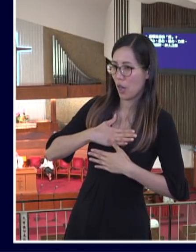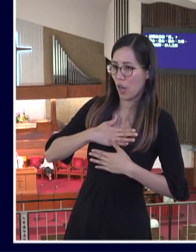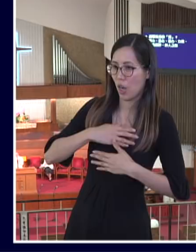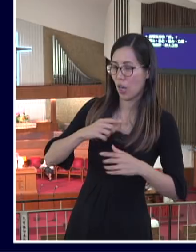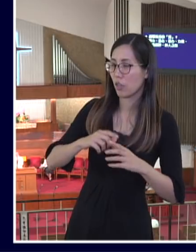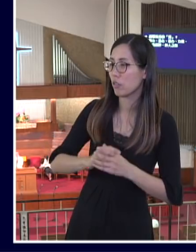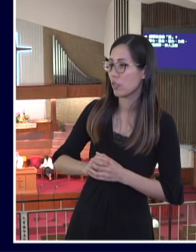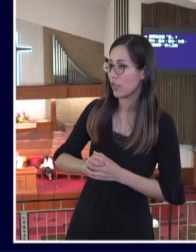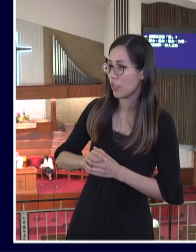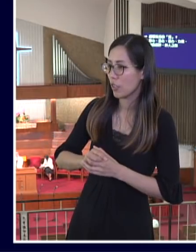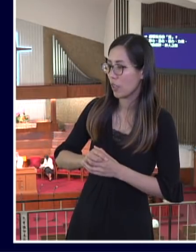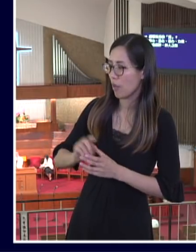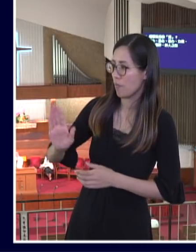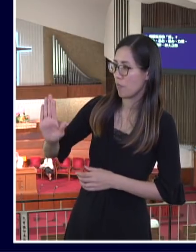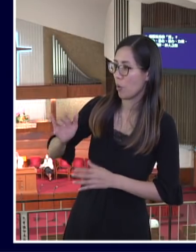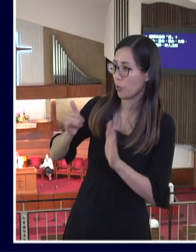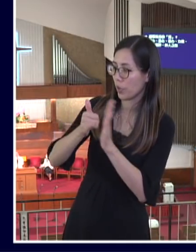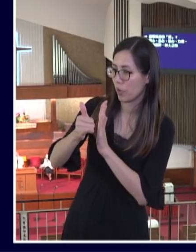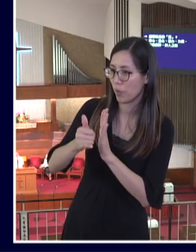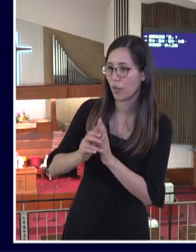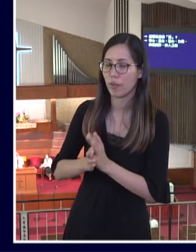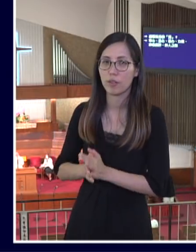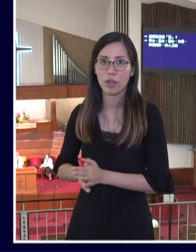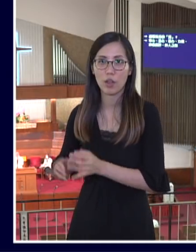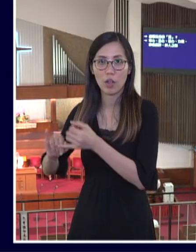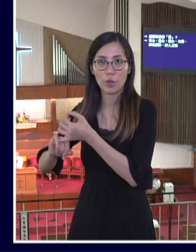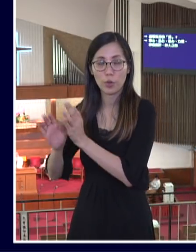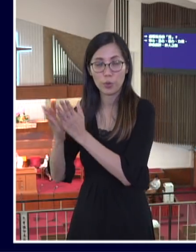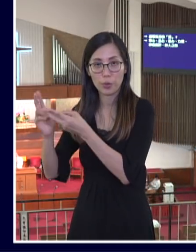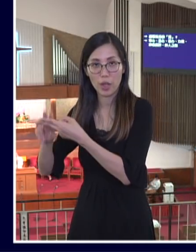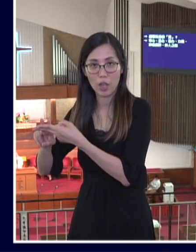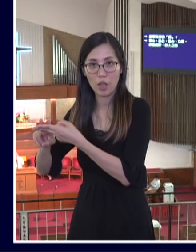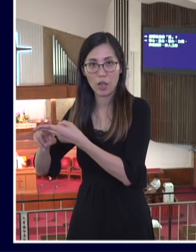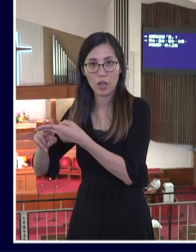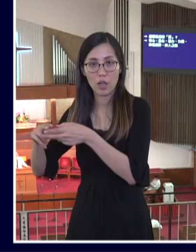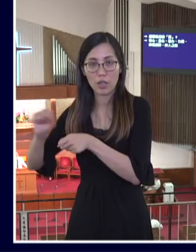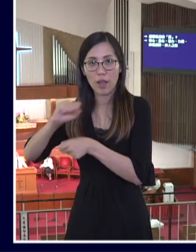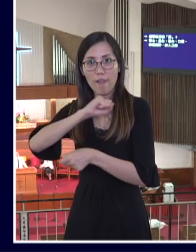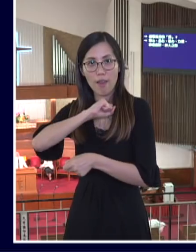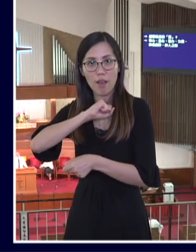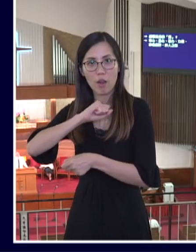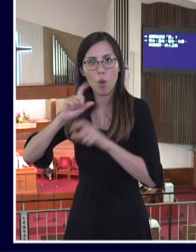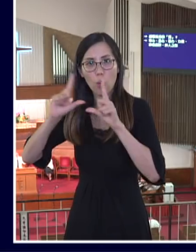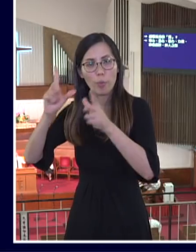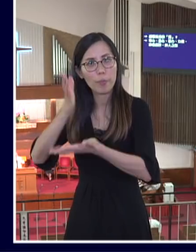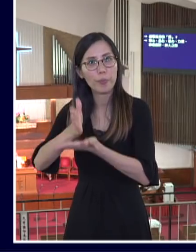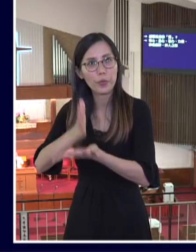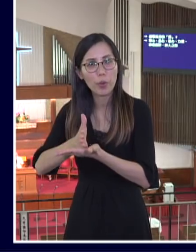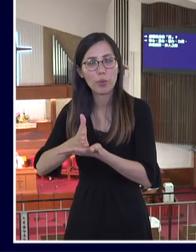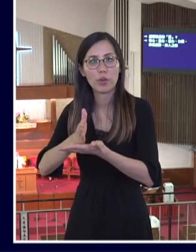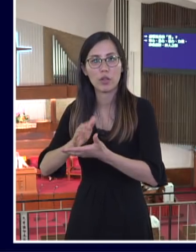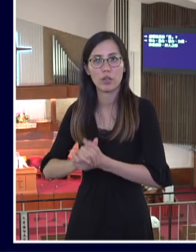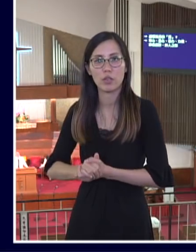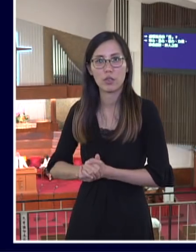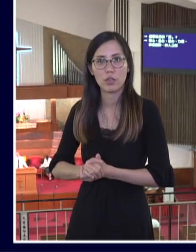好忠心，继续将佢哋睇见佢哋知道神嘅心意嚟到同呢一个10个探子